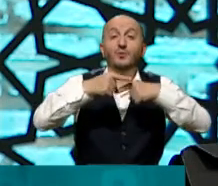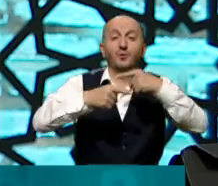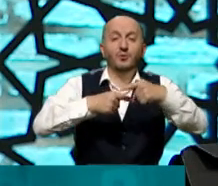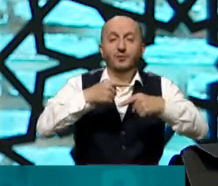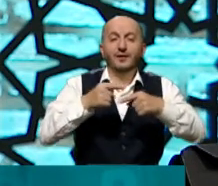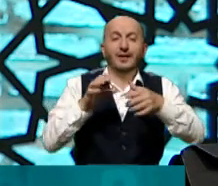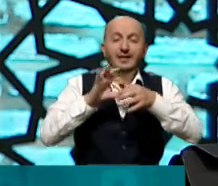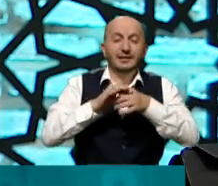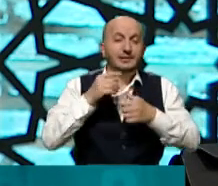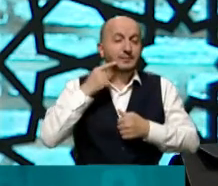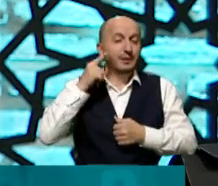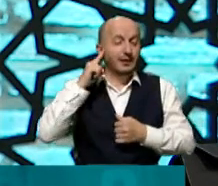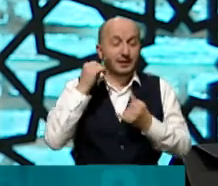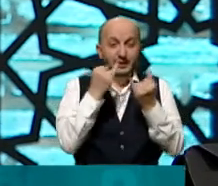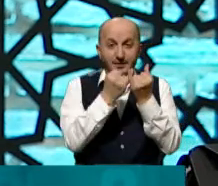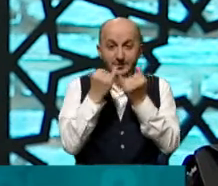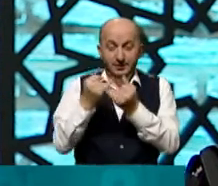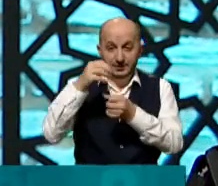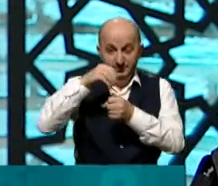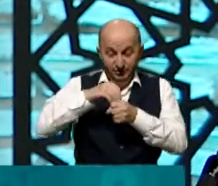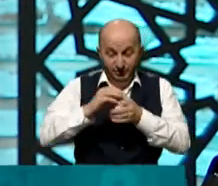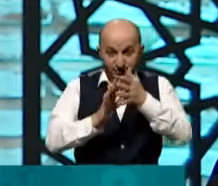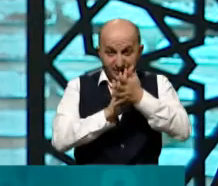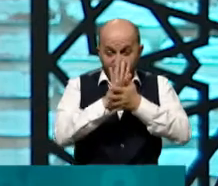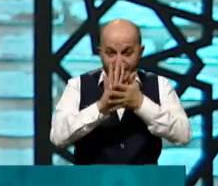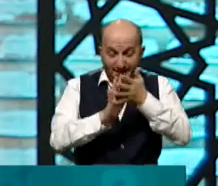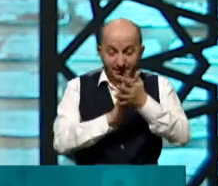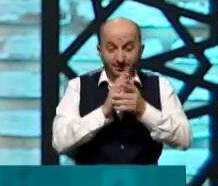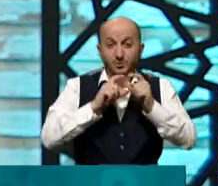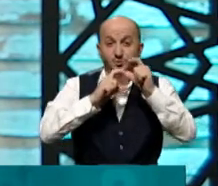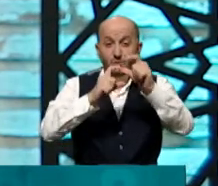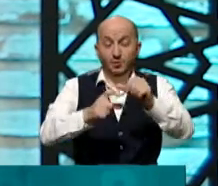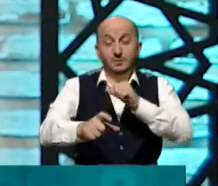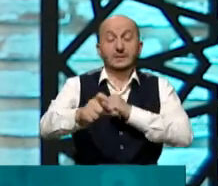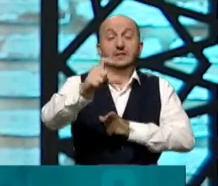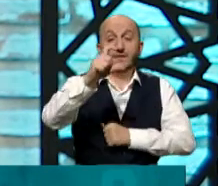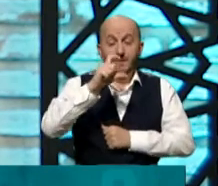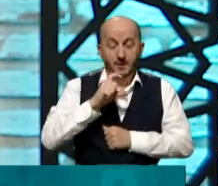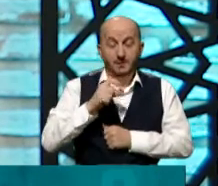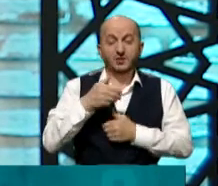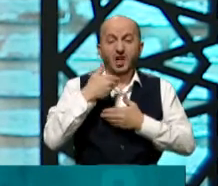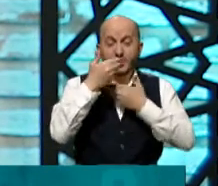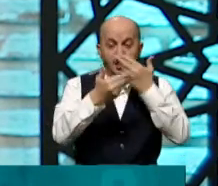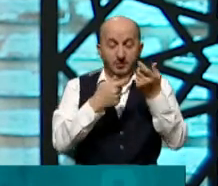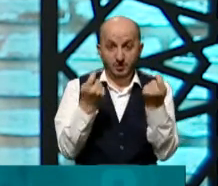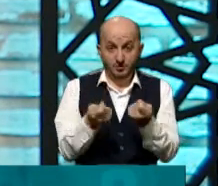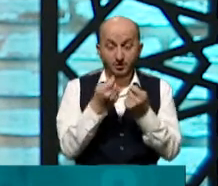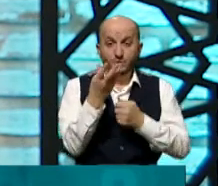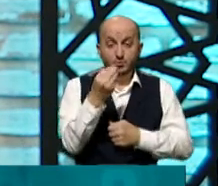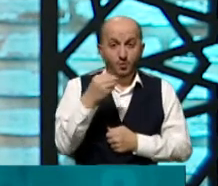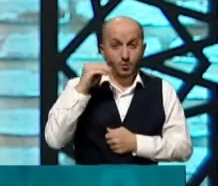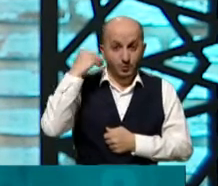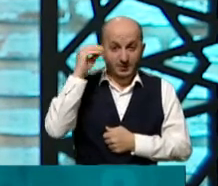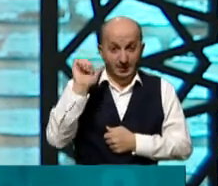engelli kardeşlerimiz için, dostlarımız için işaret diliyle de hem sorularımızı hem de cevaplarımızı aktarmaya çalışıyoruz. Çok değerli